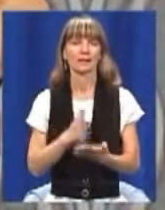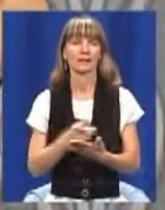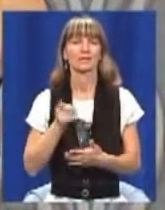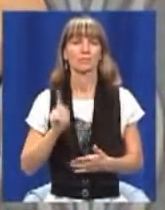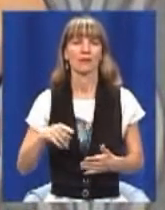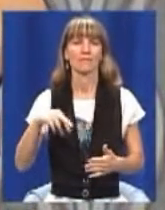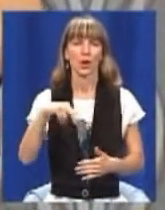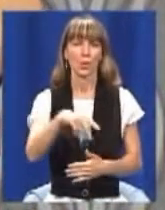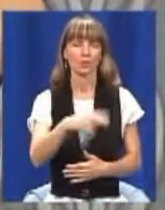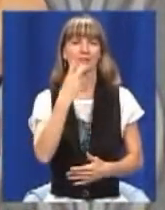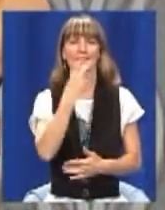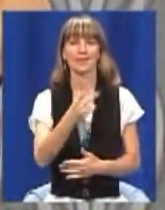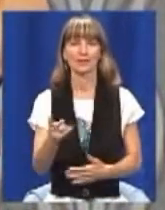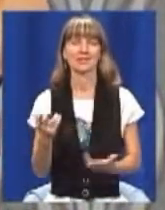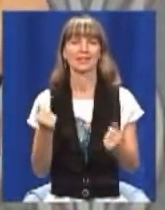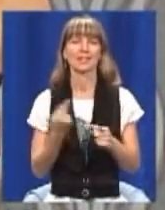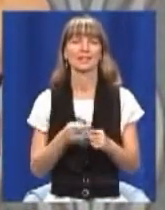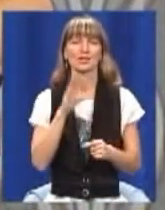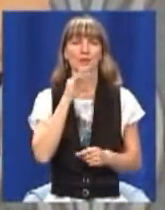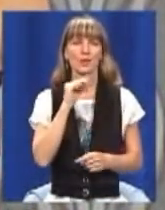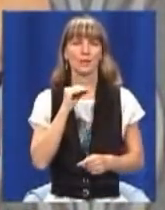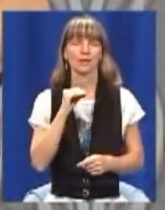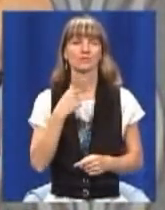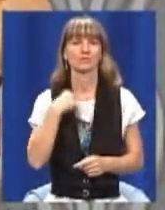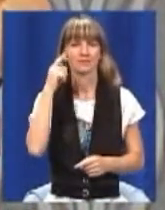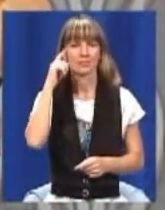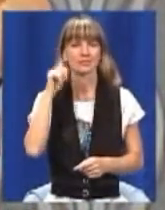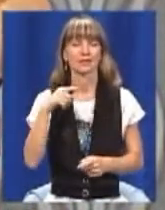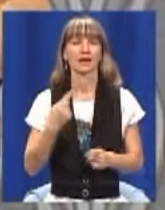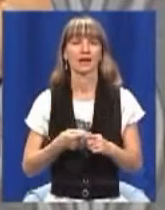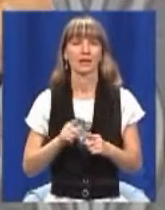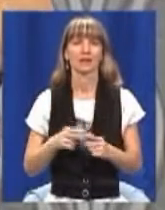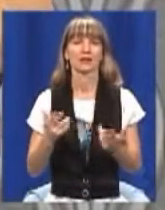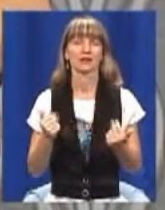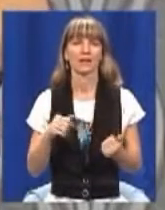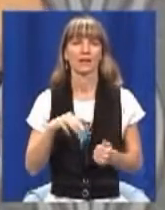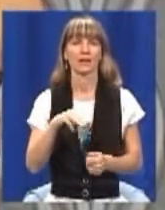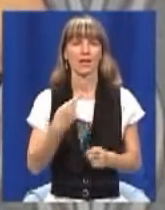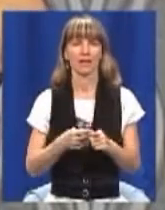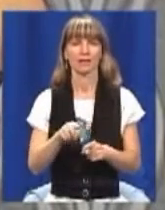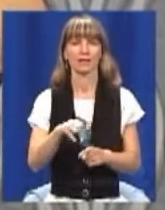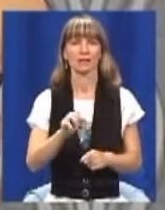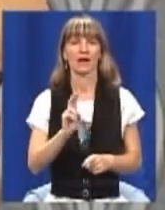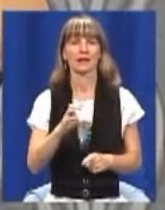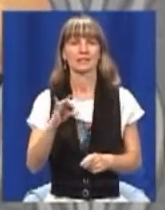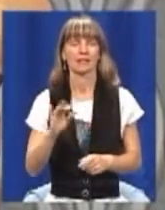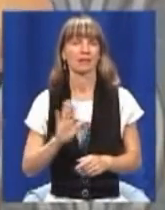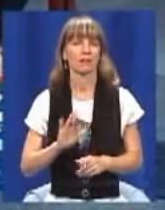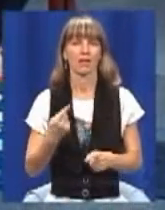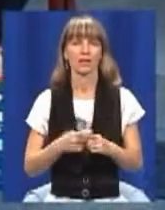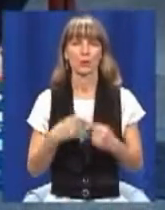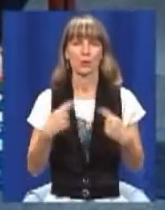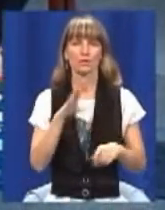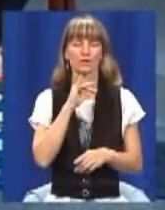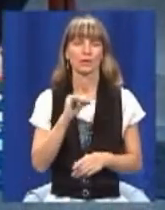насправді виходиш, отак подивишся, ага, ця собачка пішла, цю я знаю, це начебто такса, да? А потім розумієш, що ні, то не такса виявляється.